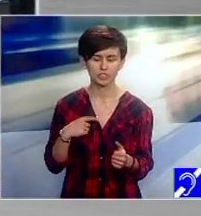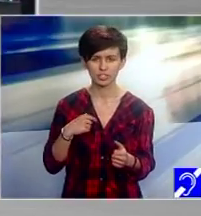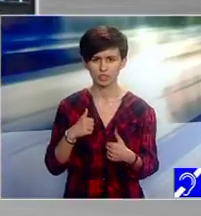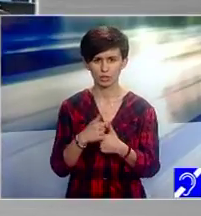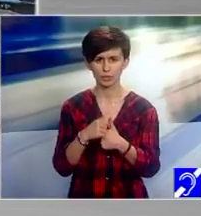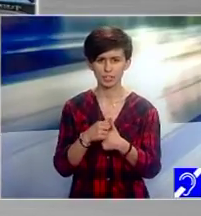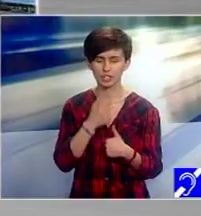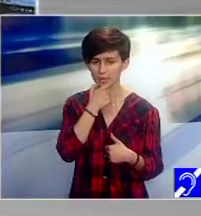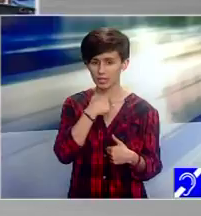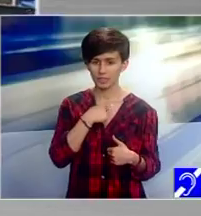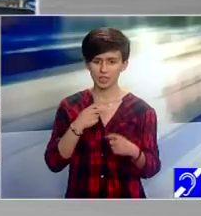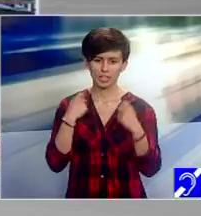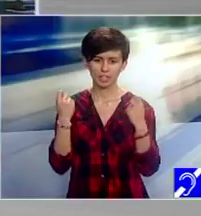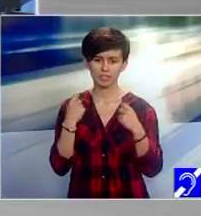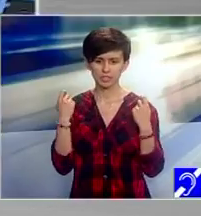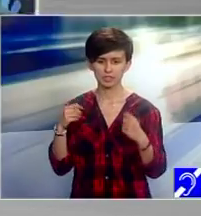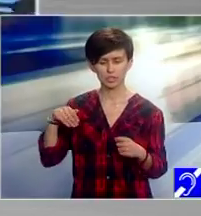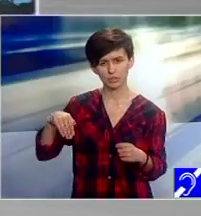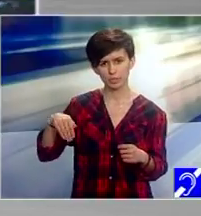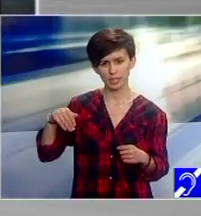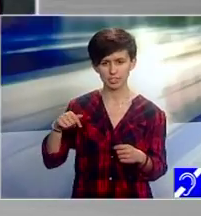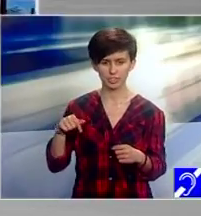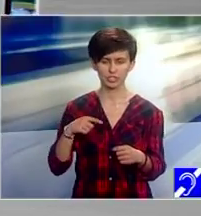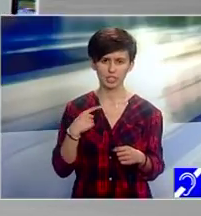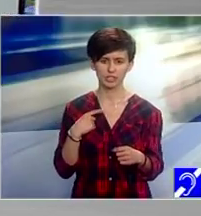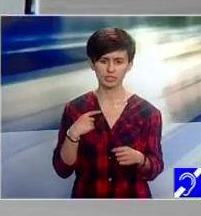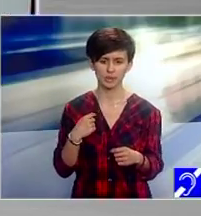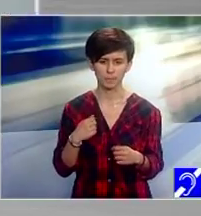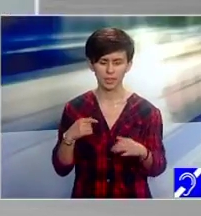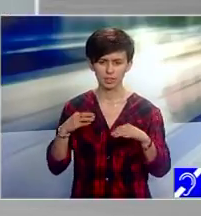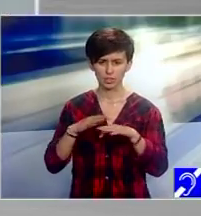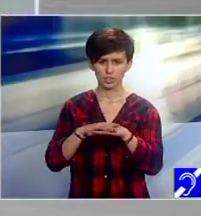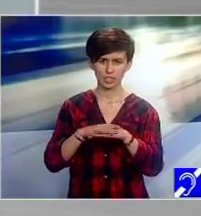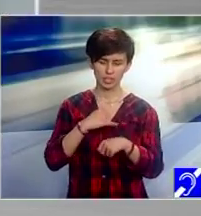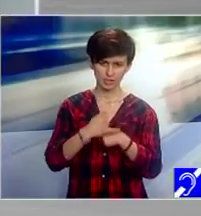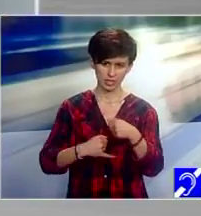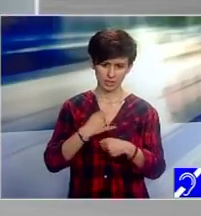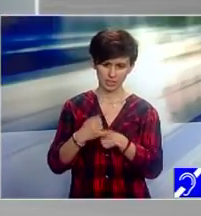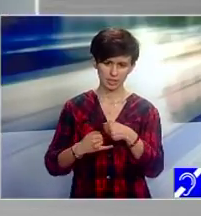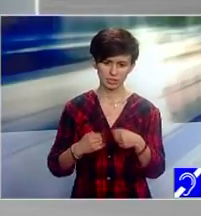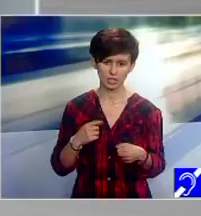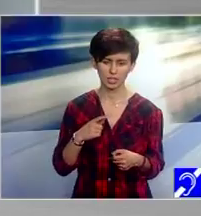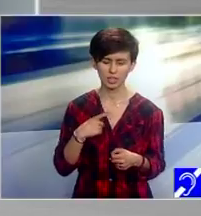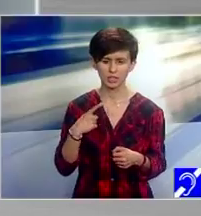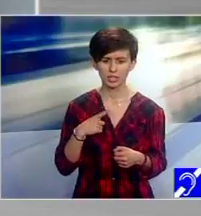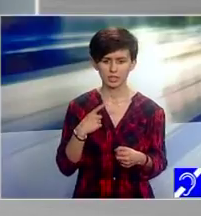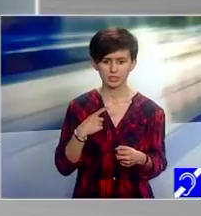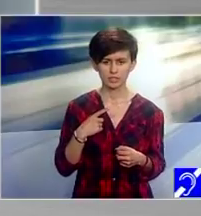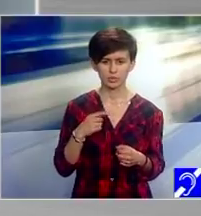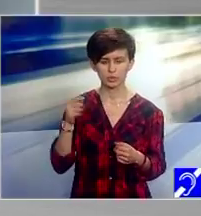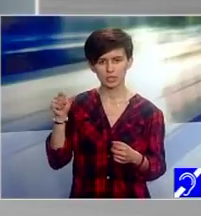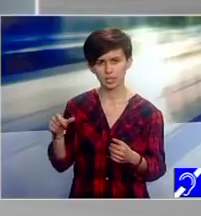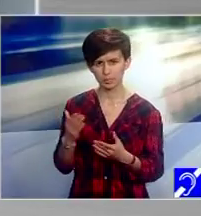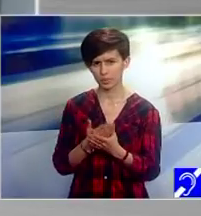a Festivalului Cultural Miraje. Ea face parte dintr-o rețea internațională, este un storyteller